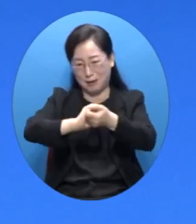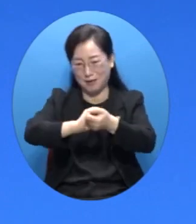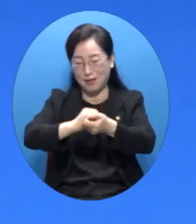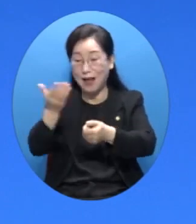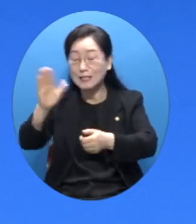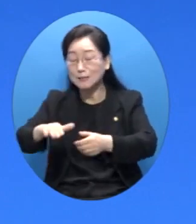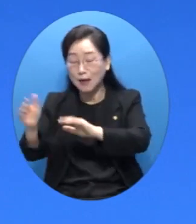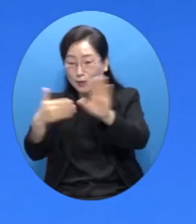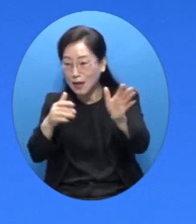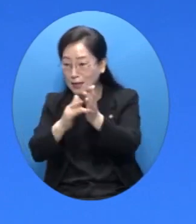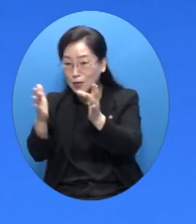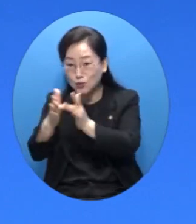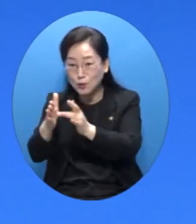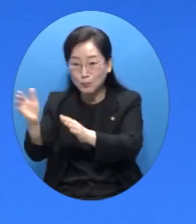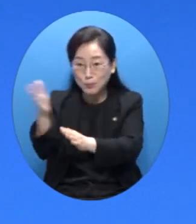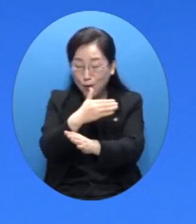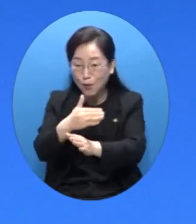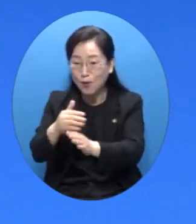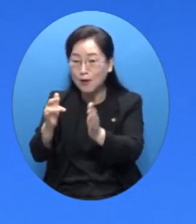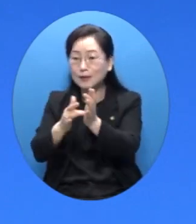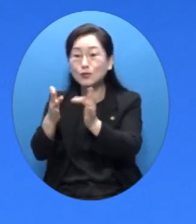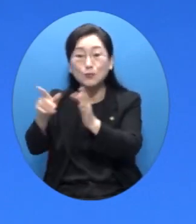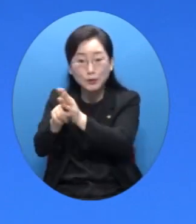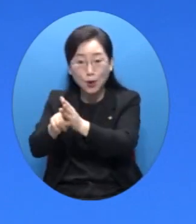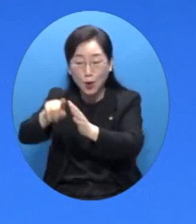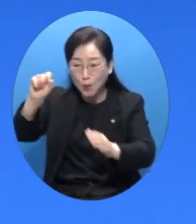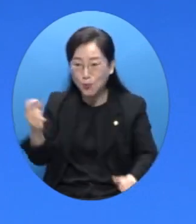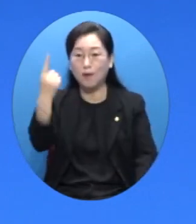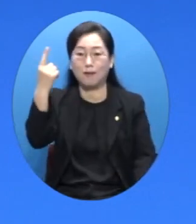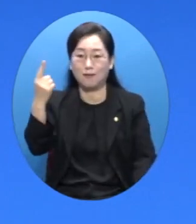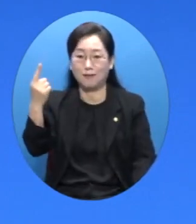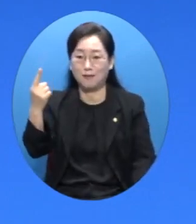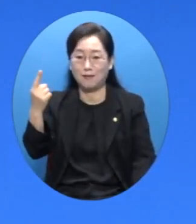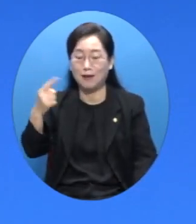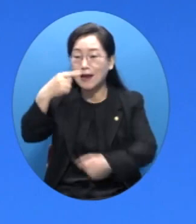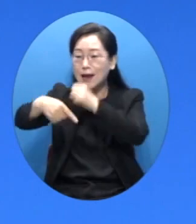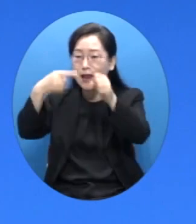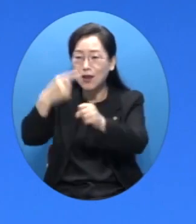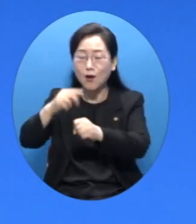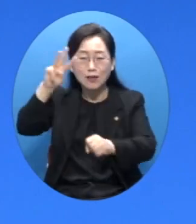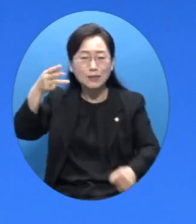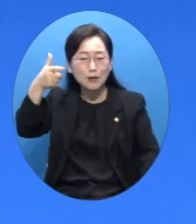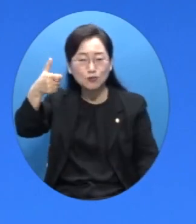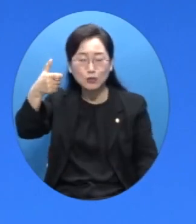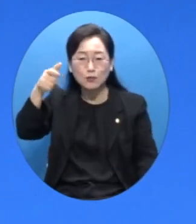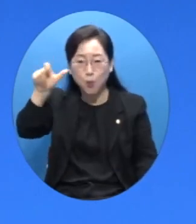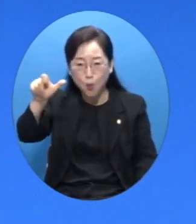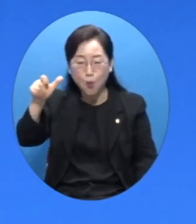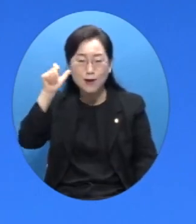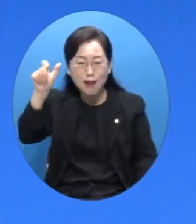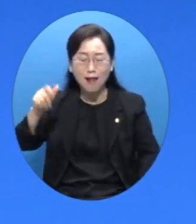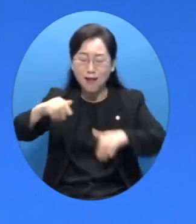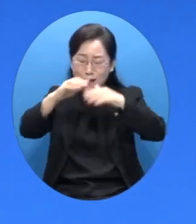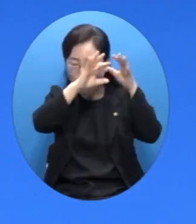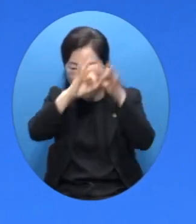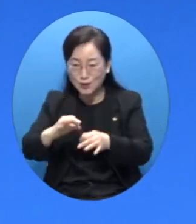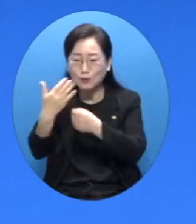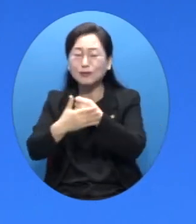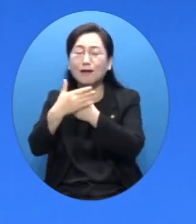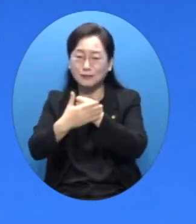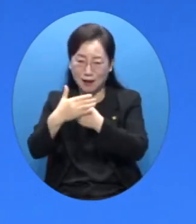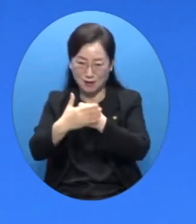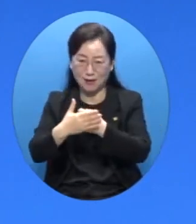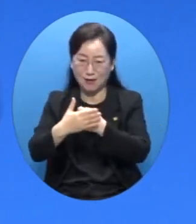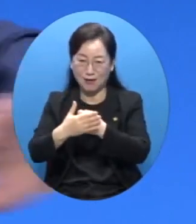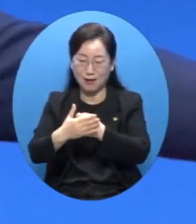은혜의 해는 예수님만 해서 예수를 믿는 그 순간부터 1년 365일이 은혜의 해인 것입니다.